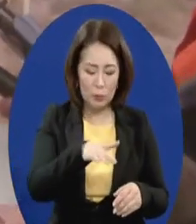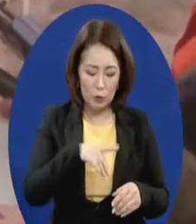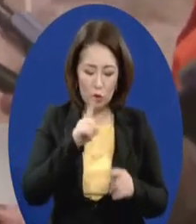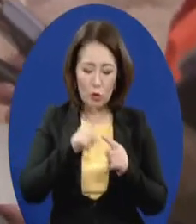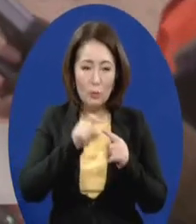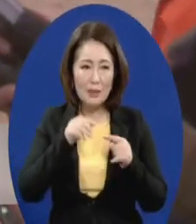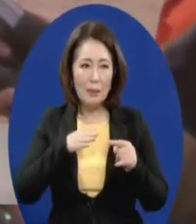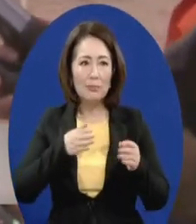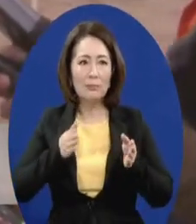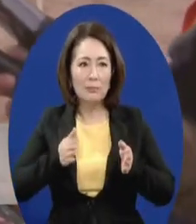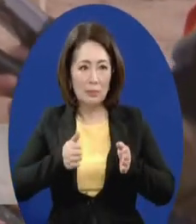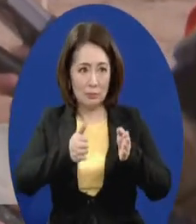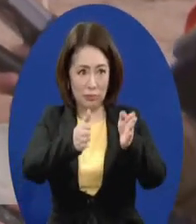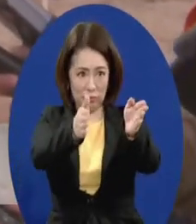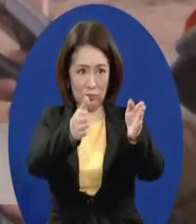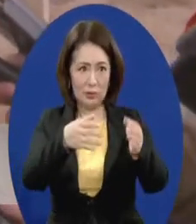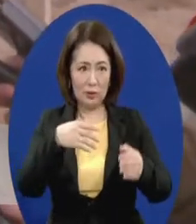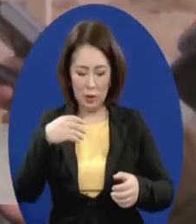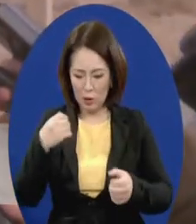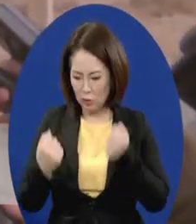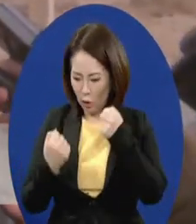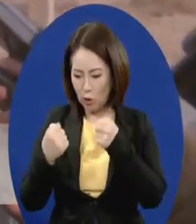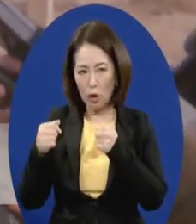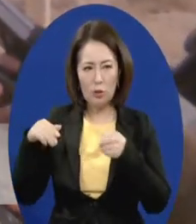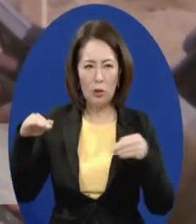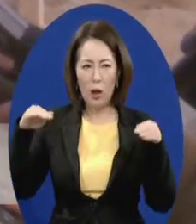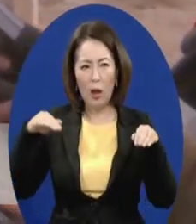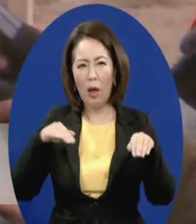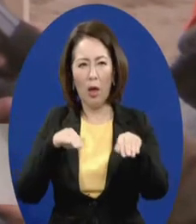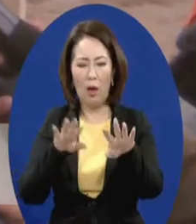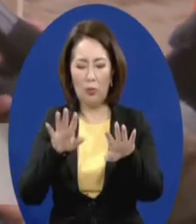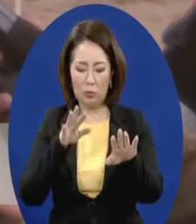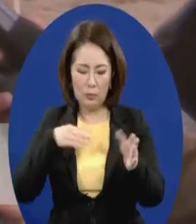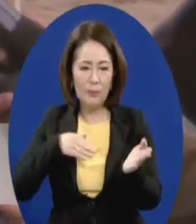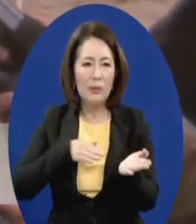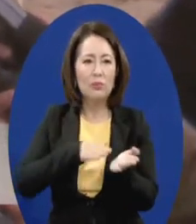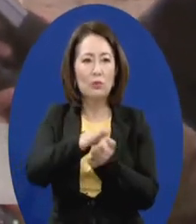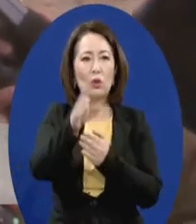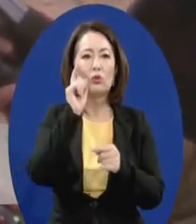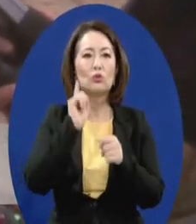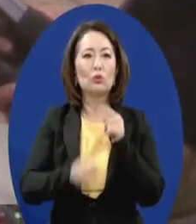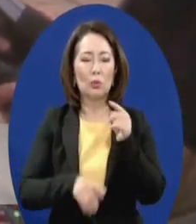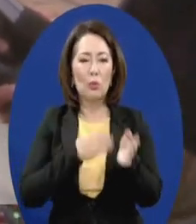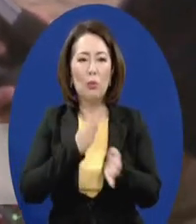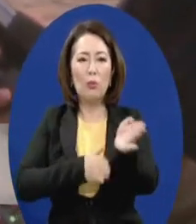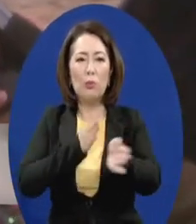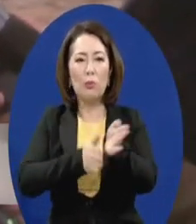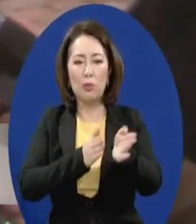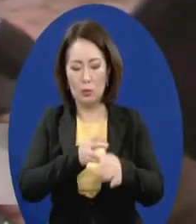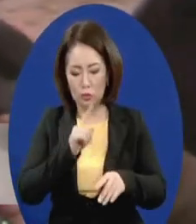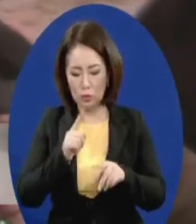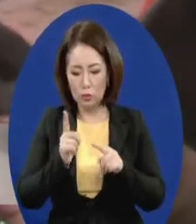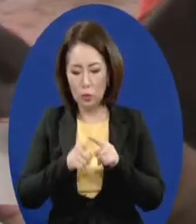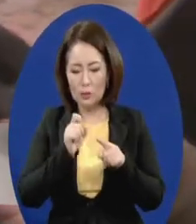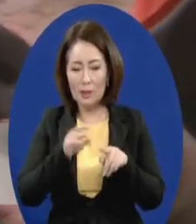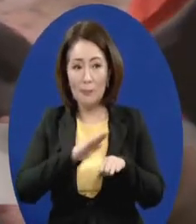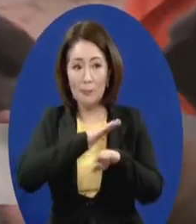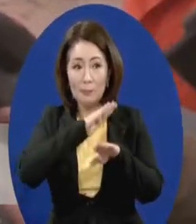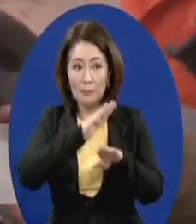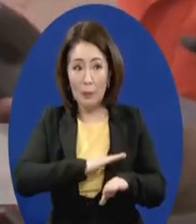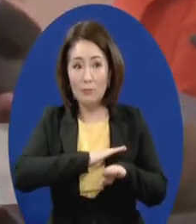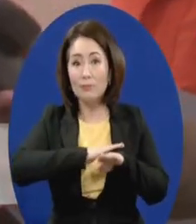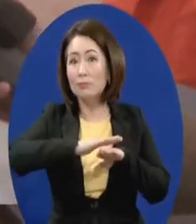ийшээгээ энэ олон одоо зөвхөн жолоочны хажуугаар маш тийм хурдтай одоо төмөр замаар бид нар